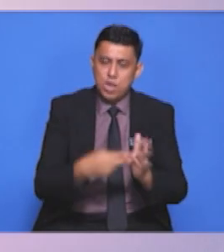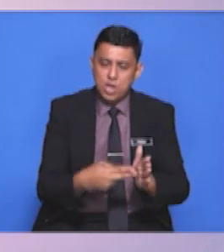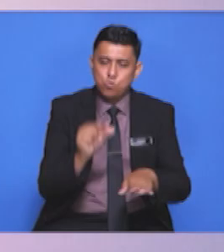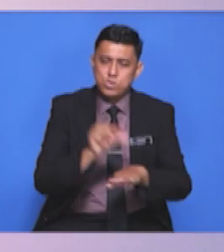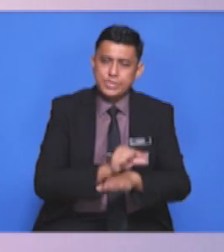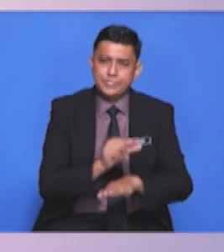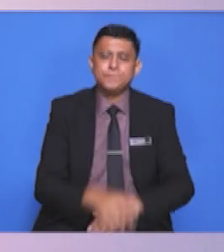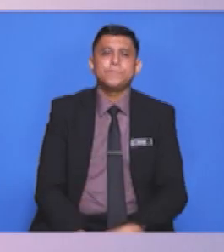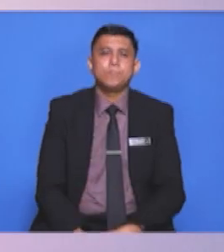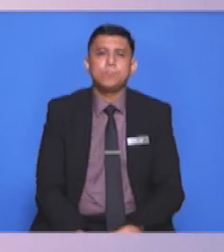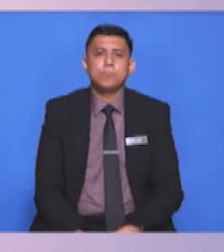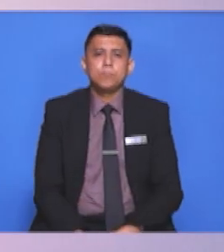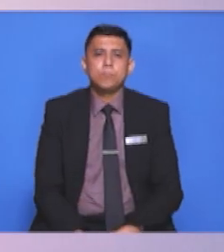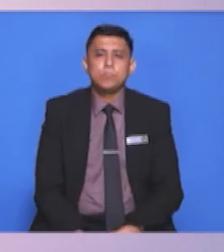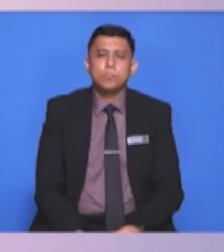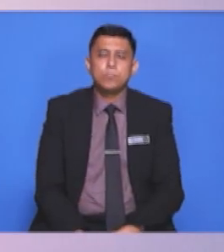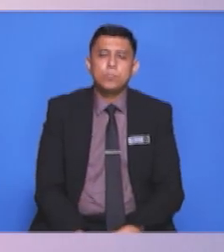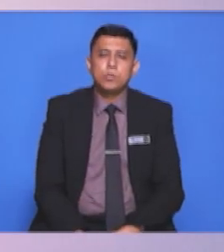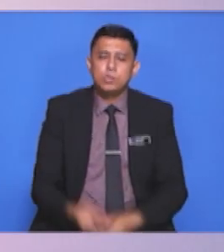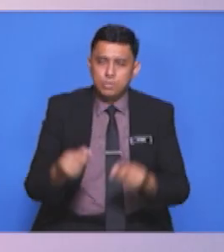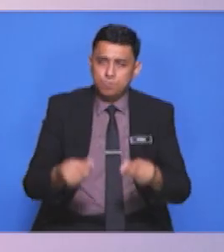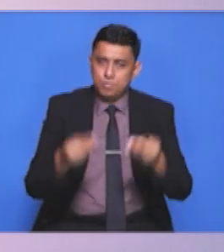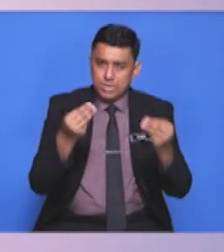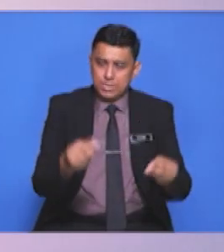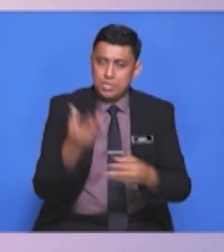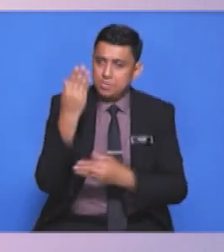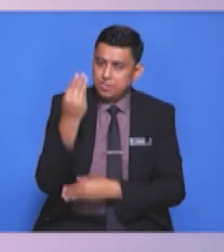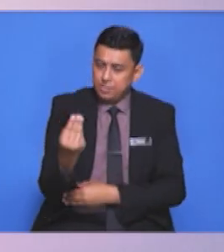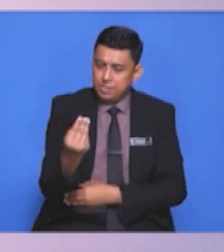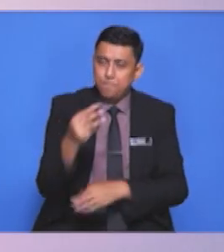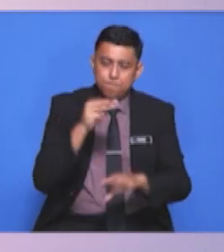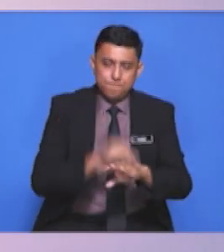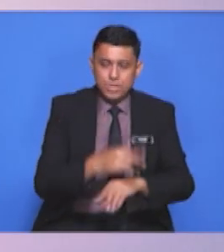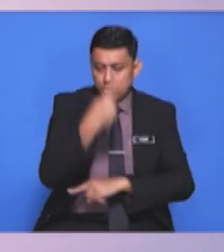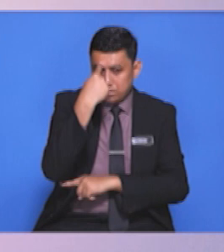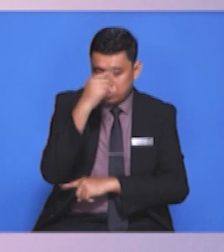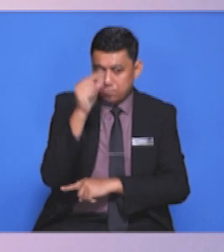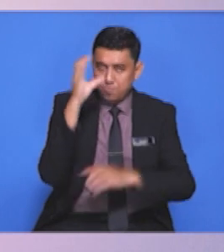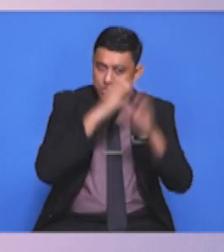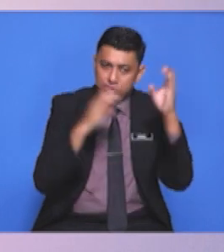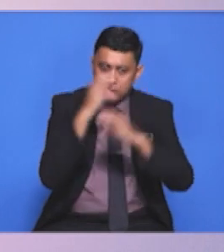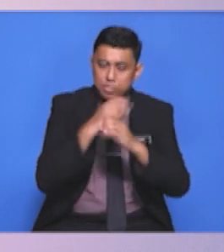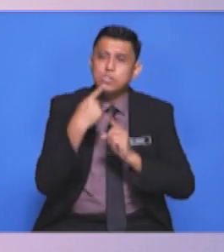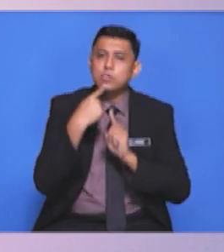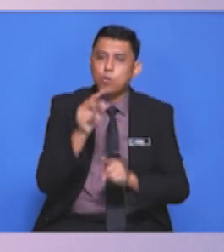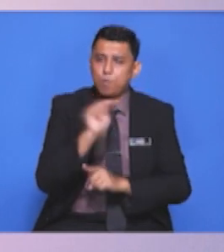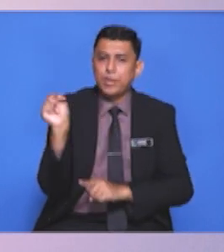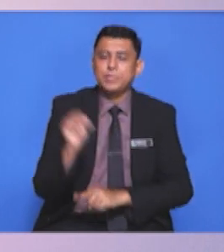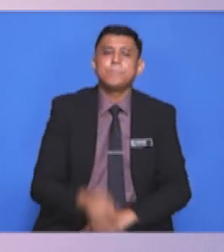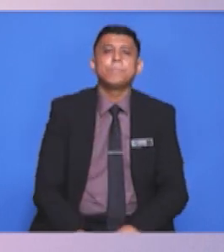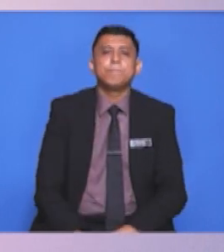gunung sego beri kamu sedikit Maze untuk mencari jawaban